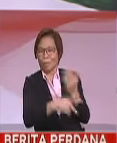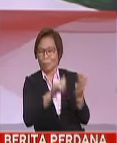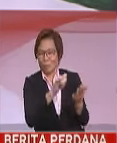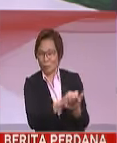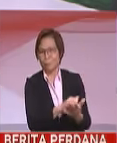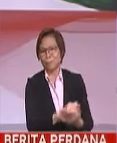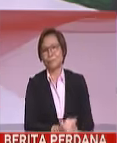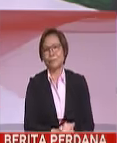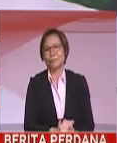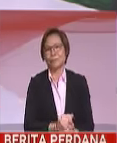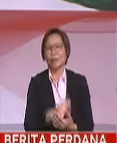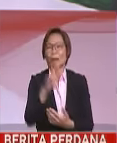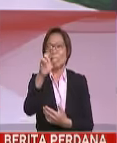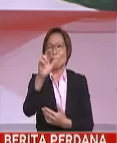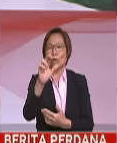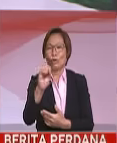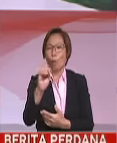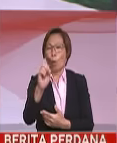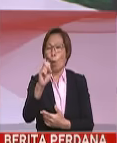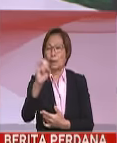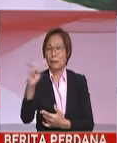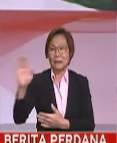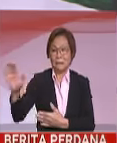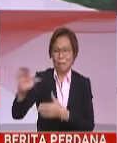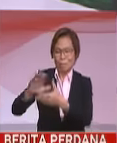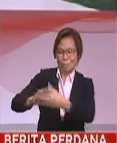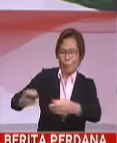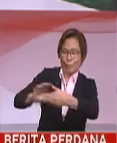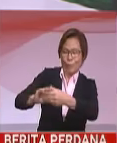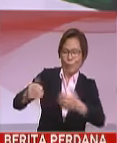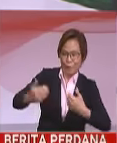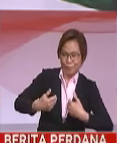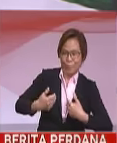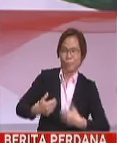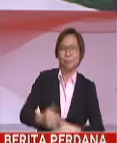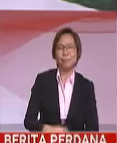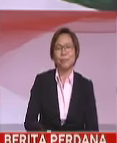tersebut. Rozi Hanis Abdul Rahman ada butirannya.